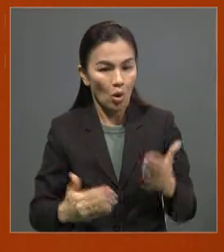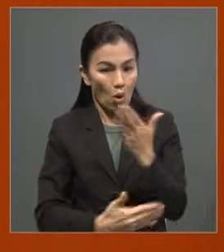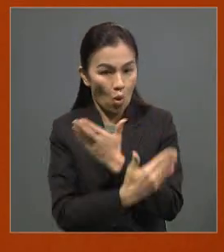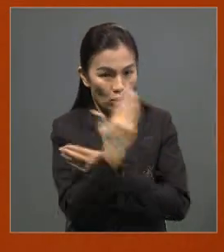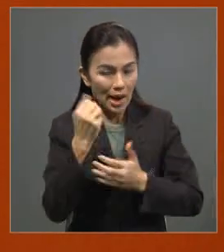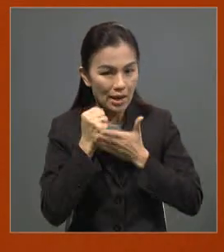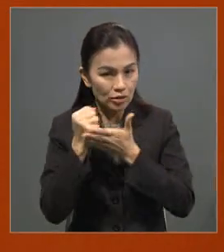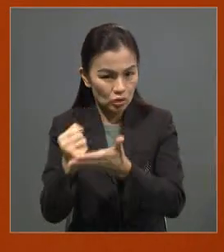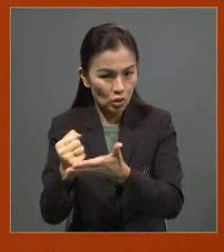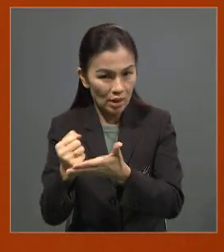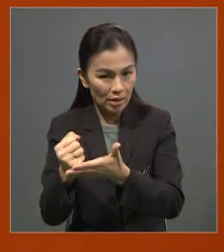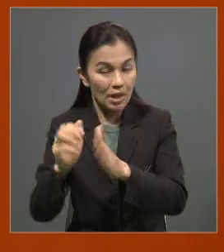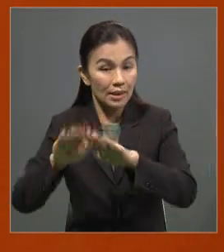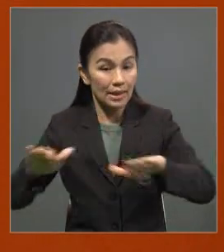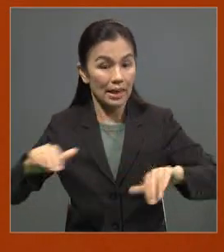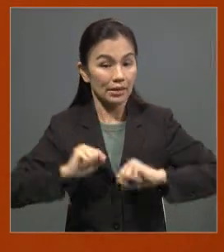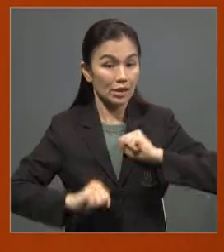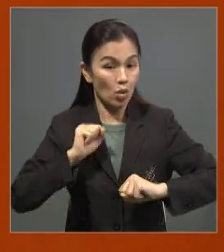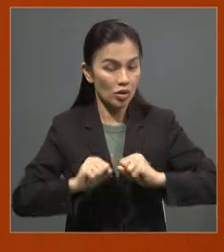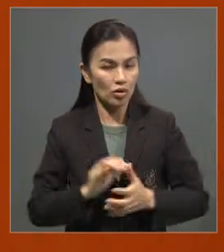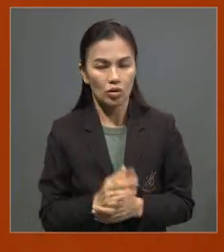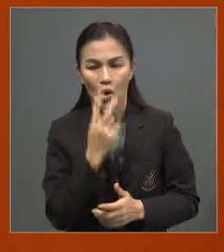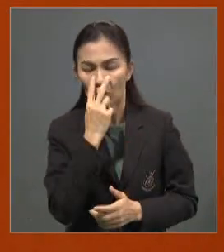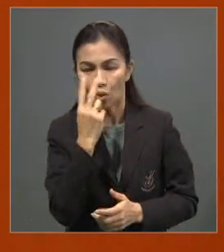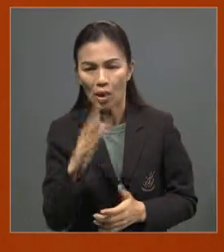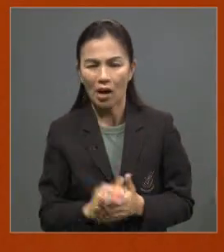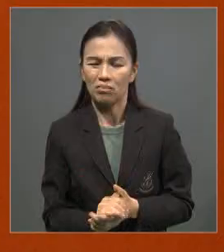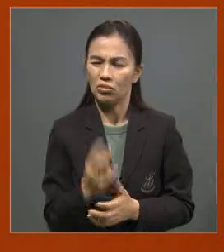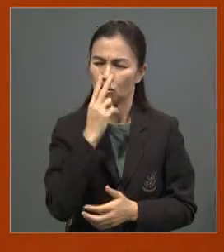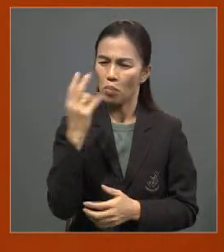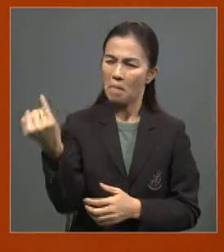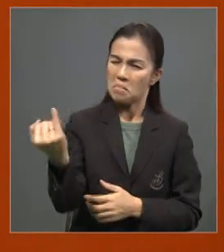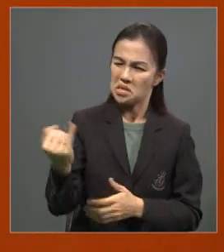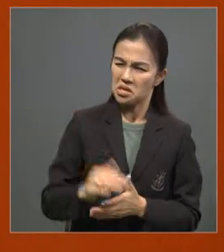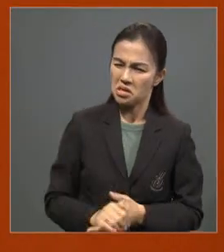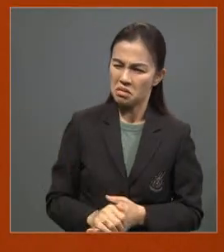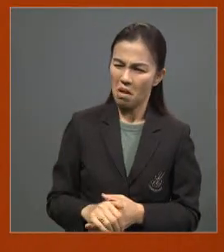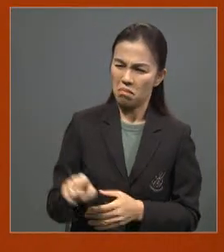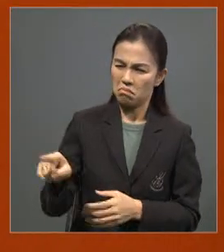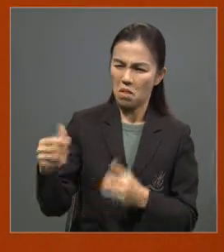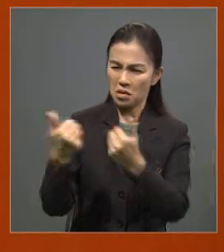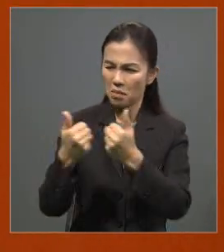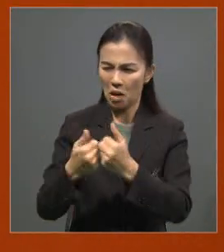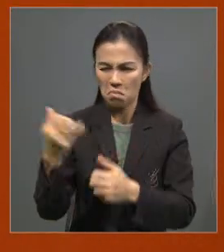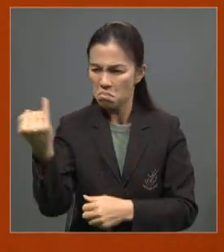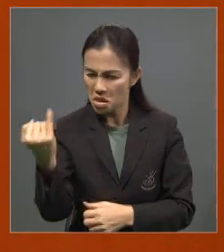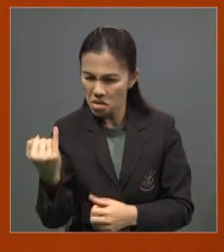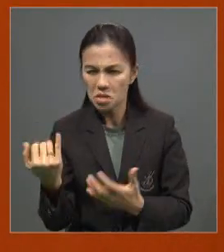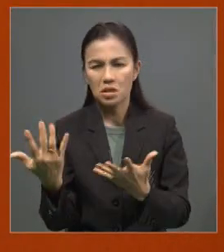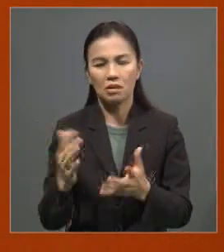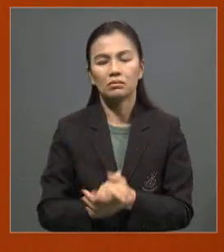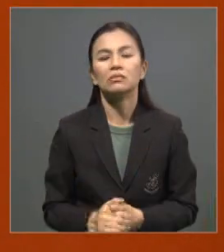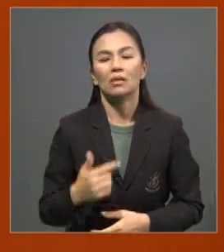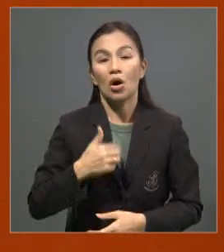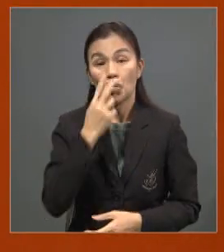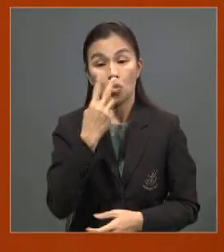ให้กับเยาวชนอย่ามองว่าเป็นเรื่องที่เสียหายนะครับผมคิดว่าเรื่องนี้เป็นเรื่องที่เป็นประโยชน์กับเยาวชนแ